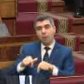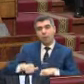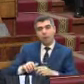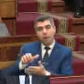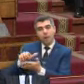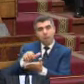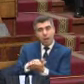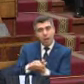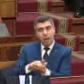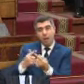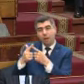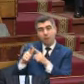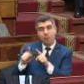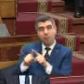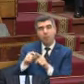ديال البحارة ما تيلقاوش